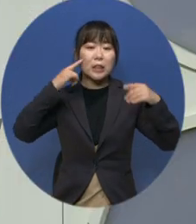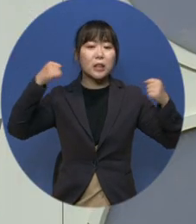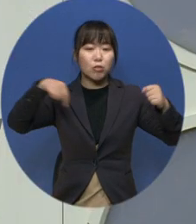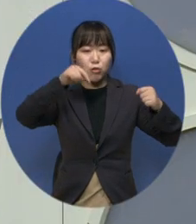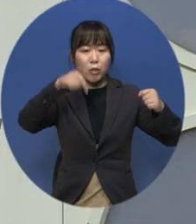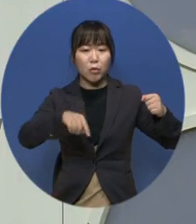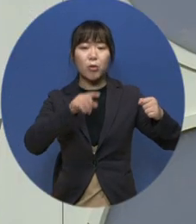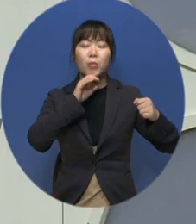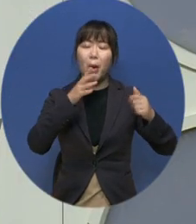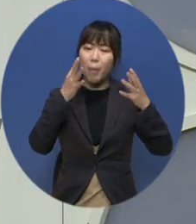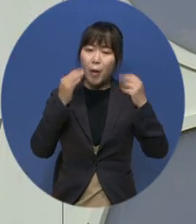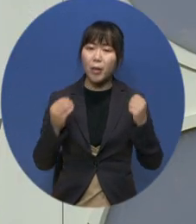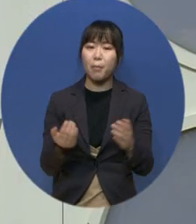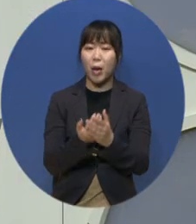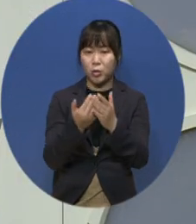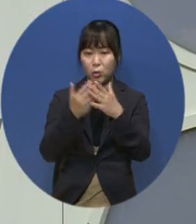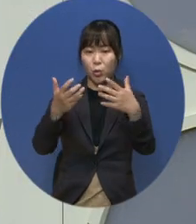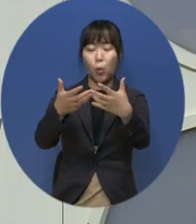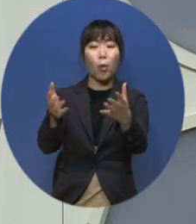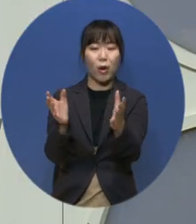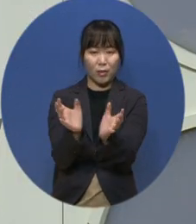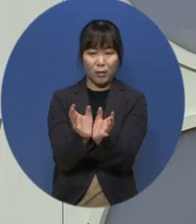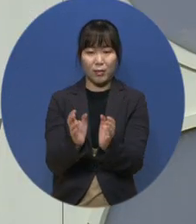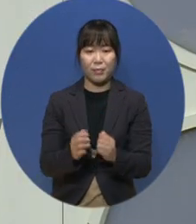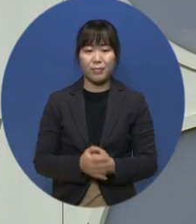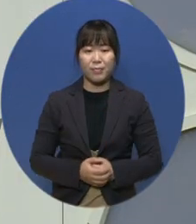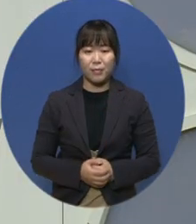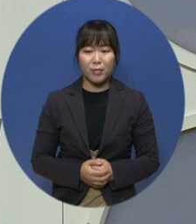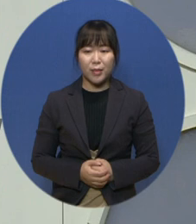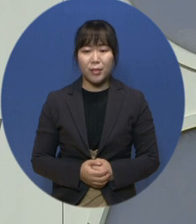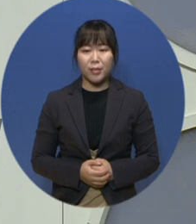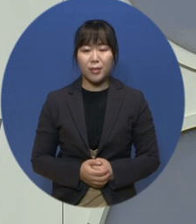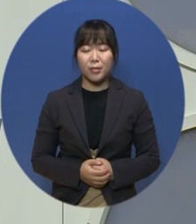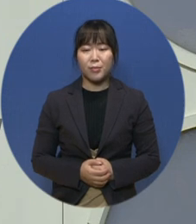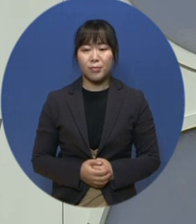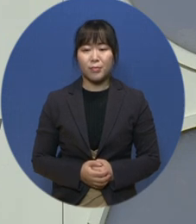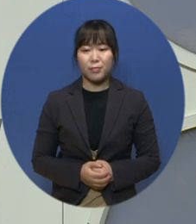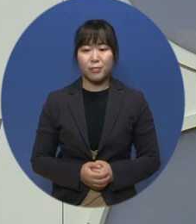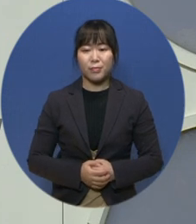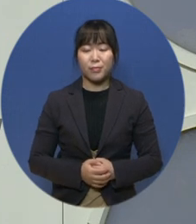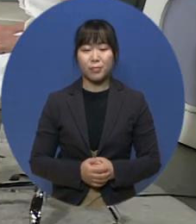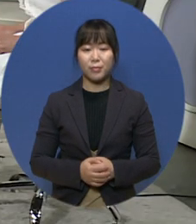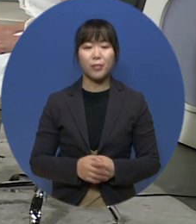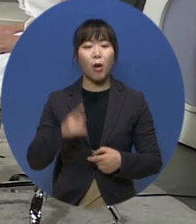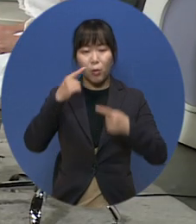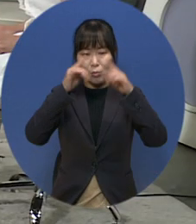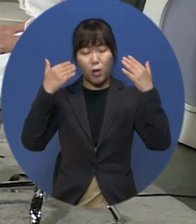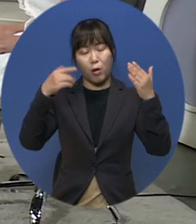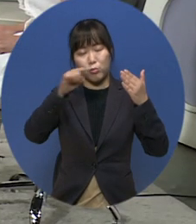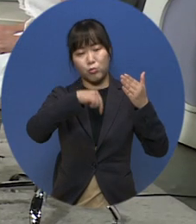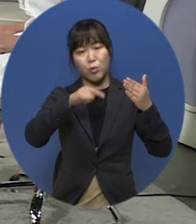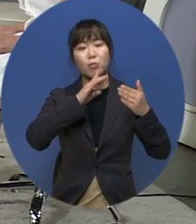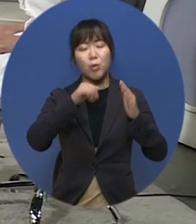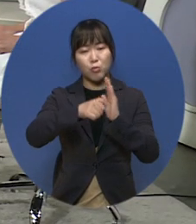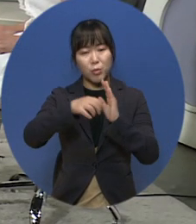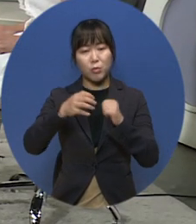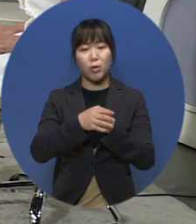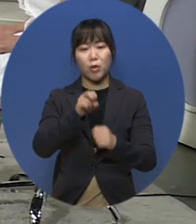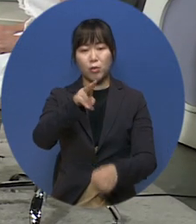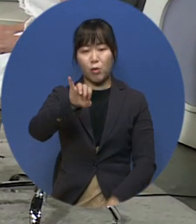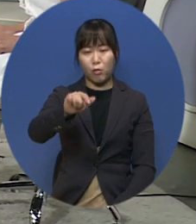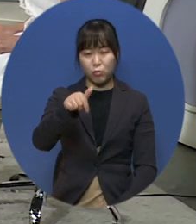그 활성화되어 있던 동아리였었습니다. 그래서 뭐 대학가에서는 유명했어요. 그렇죠. 여운계 선배라든가